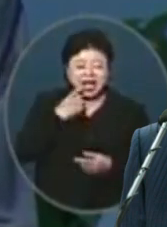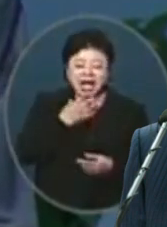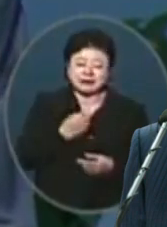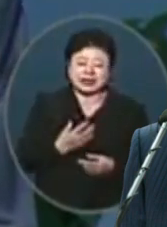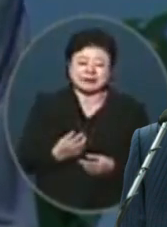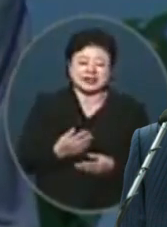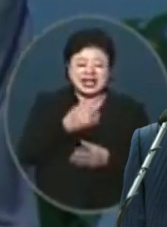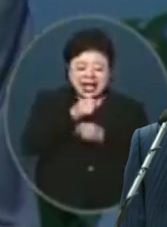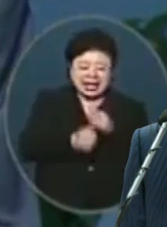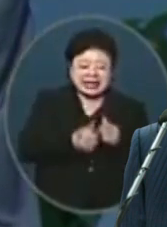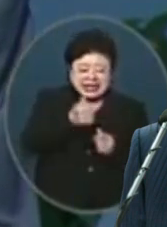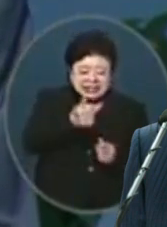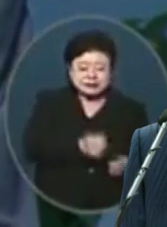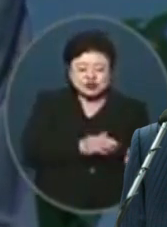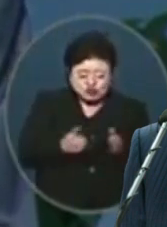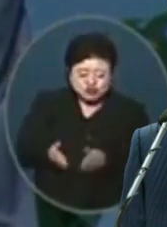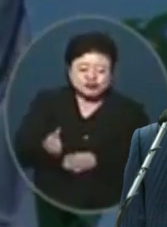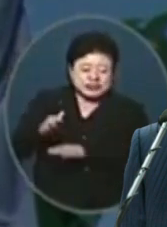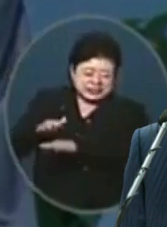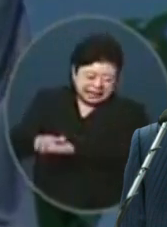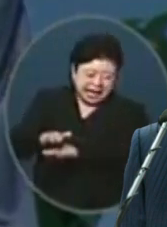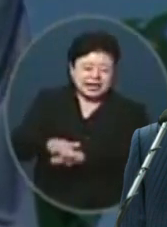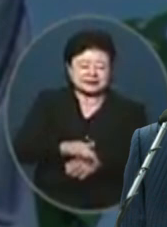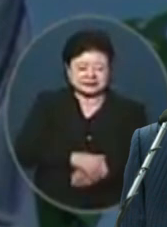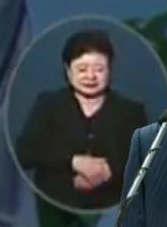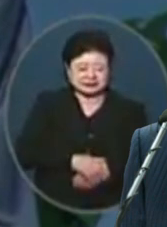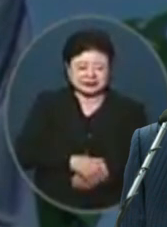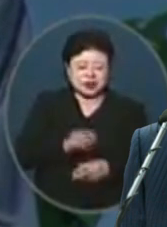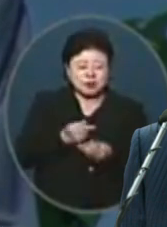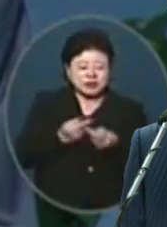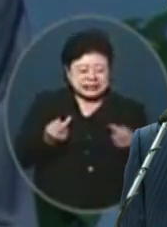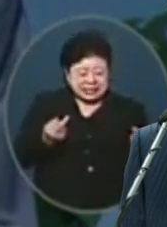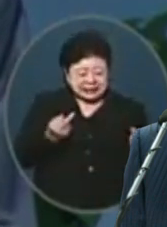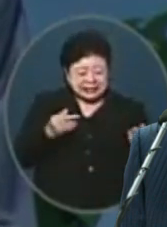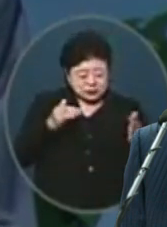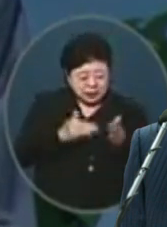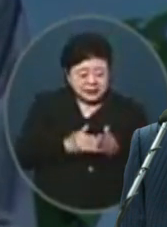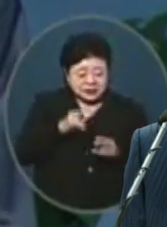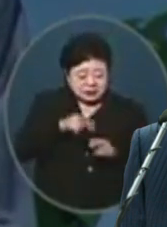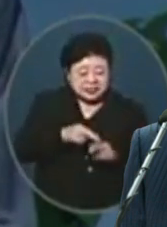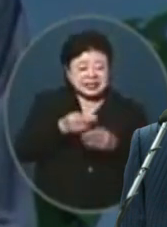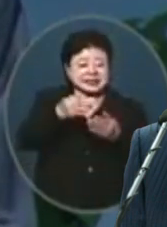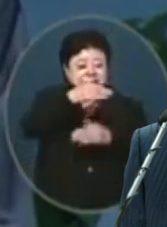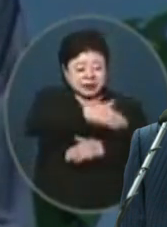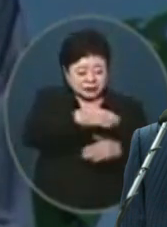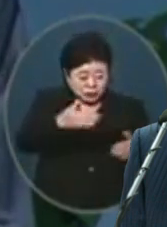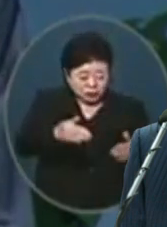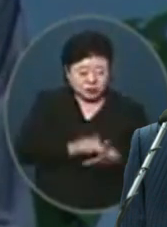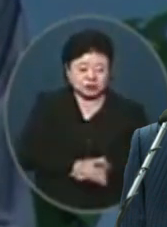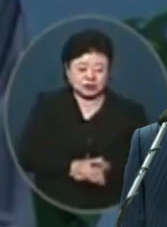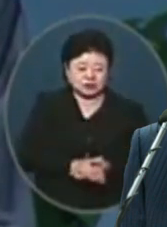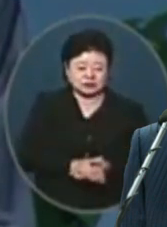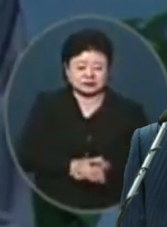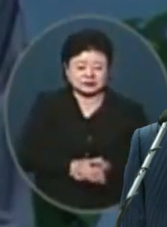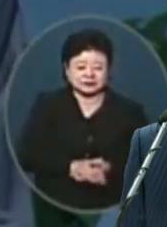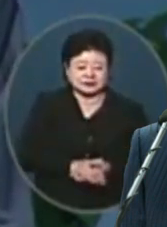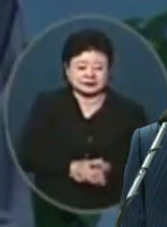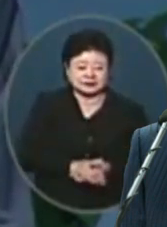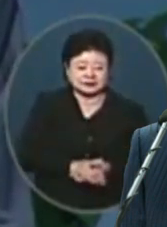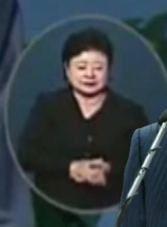아브라함이 하나님이 제물을 예비하신다. 모리아산에 올라가서 제단을 쌓고 난 다음에